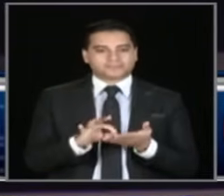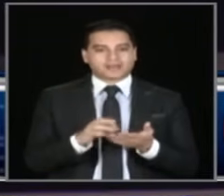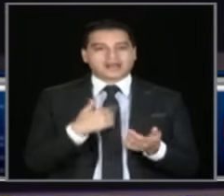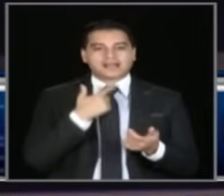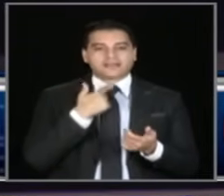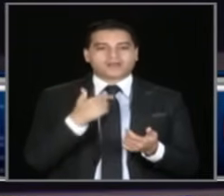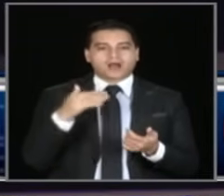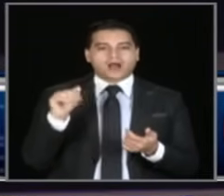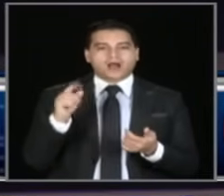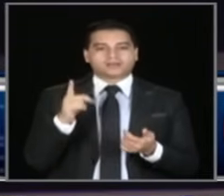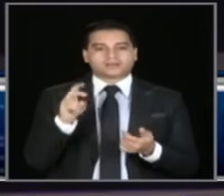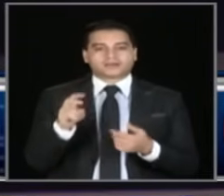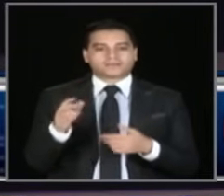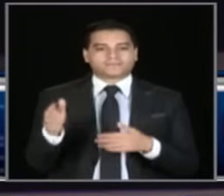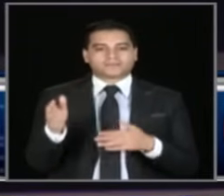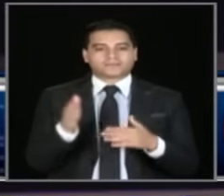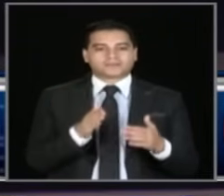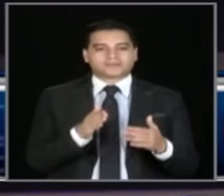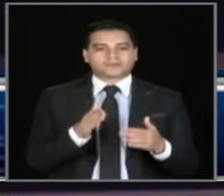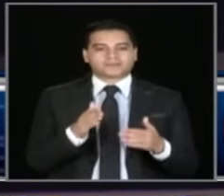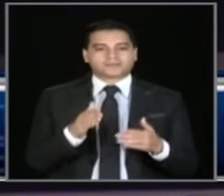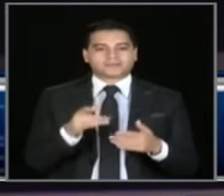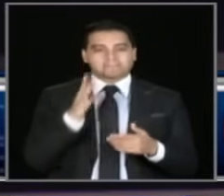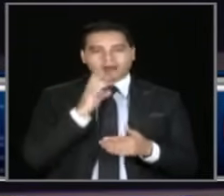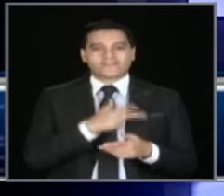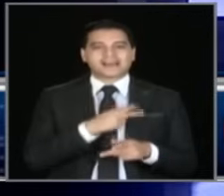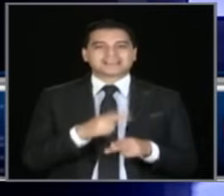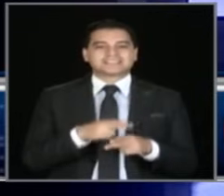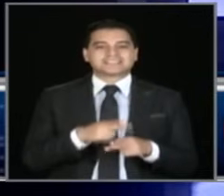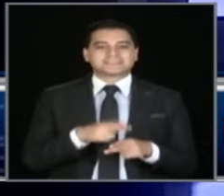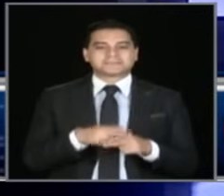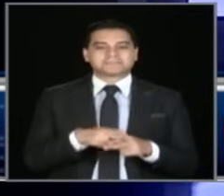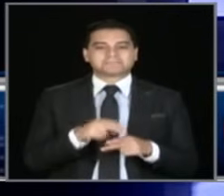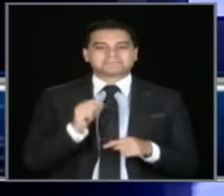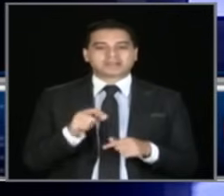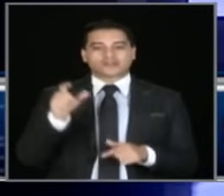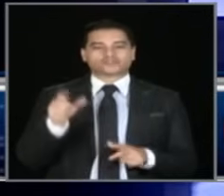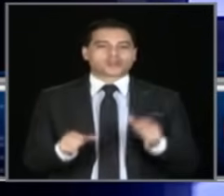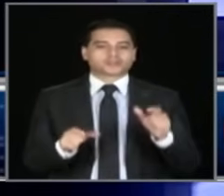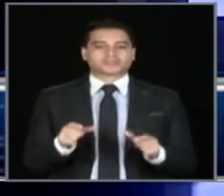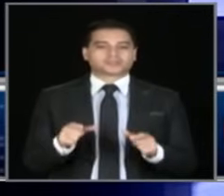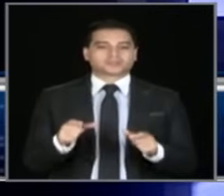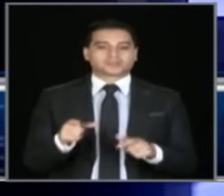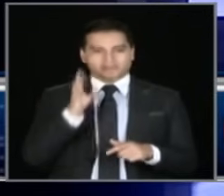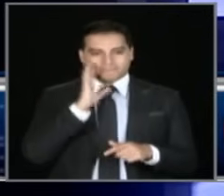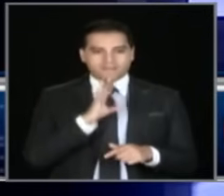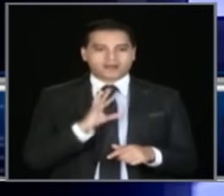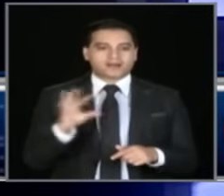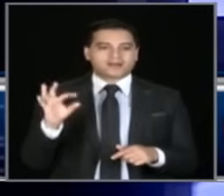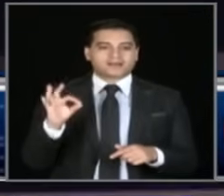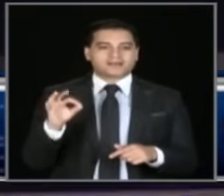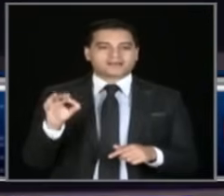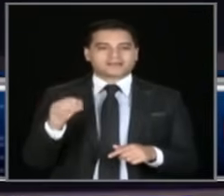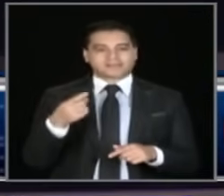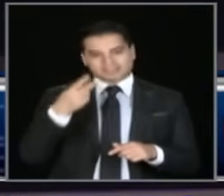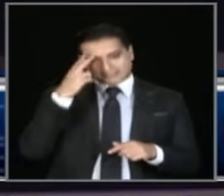صاحب المعالي عصام بك يوسف، كانت بحاجة لطيفة جدا. سيف، إجابتك. هو اللي كان قريب من الفترة دي كان